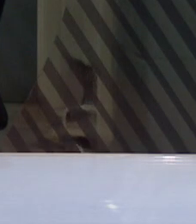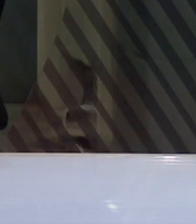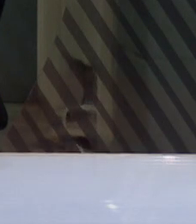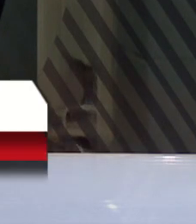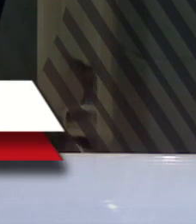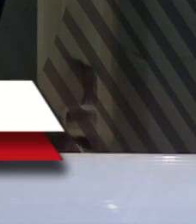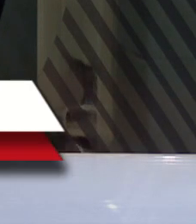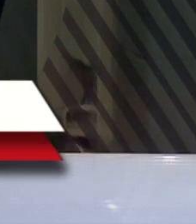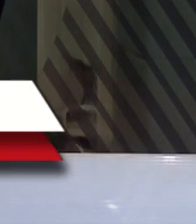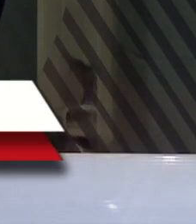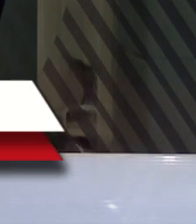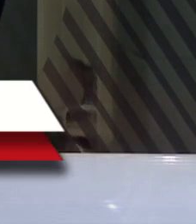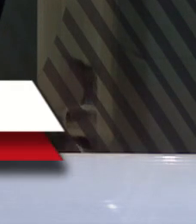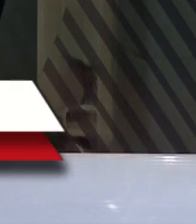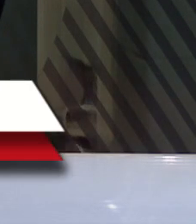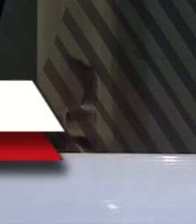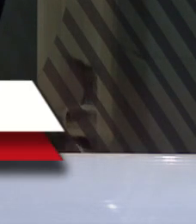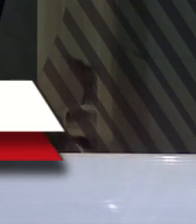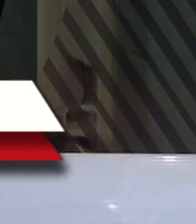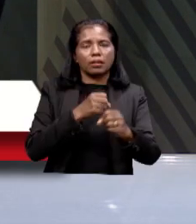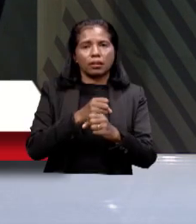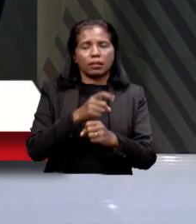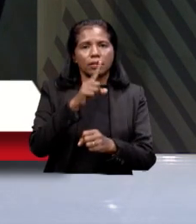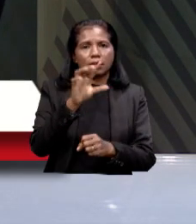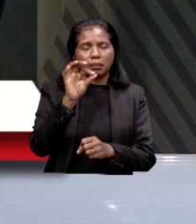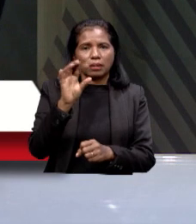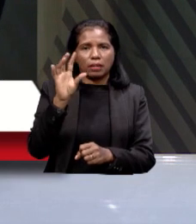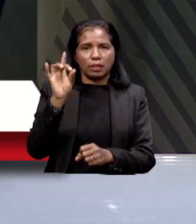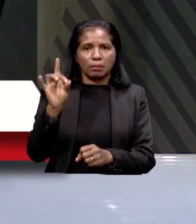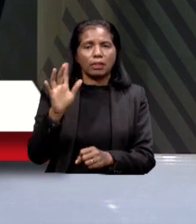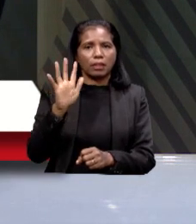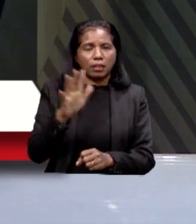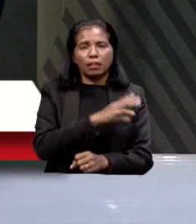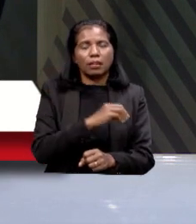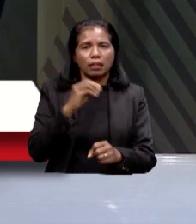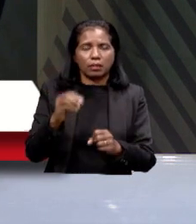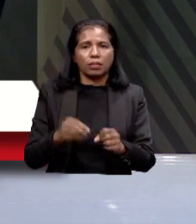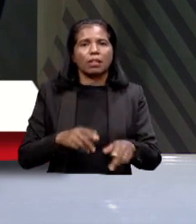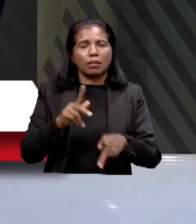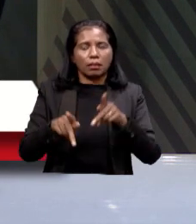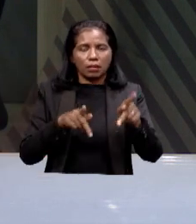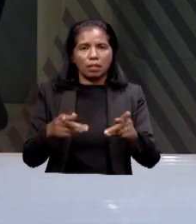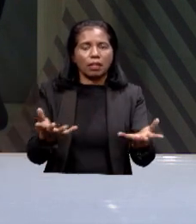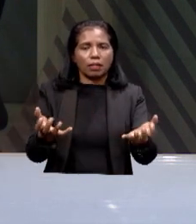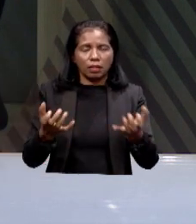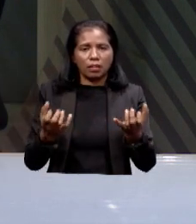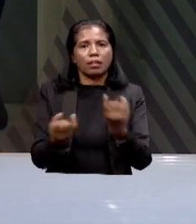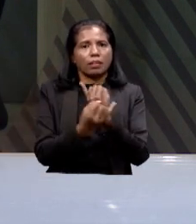Loron hito fulan dezembro tina rihon di datu sia hito nulesen lima povo mo bere haturu sila niha karak atu ukun